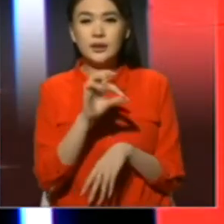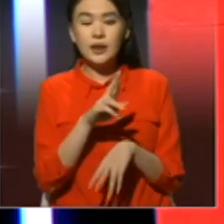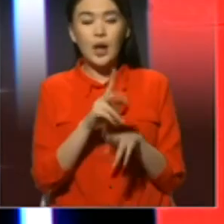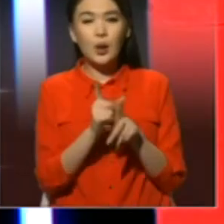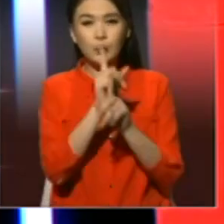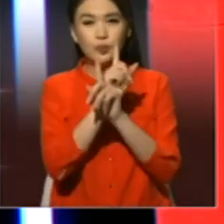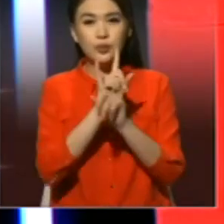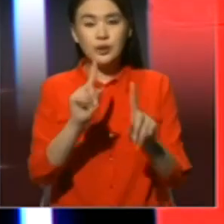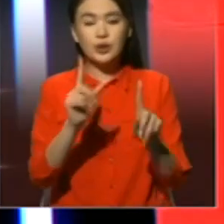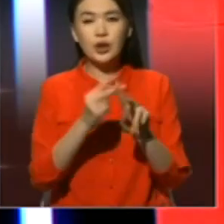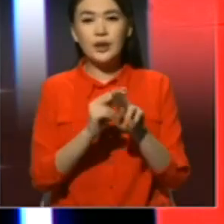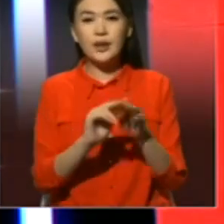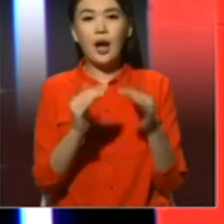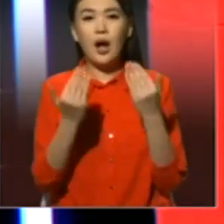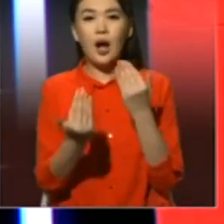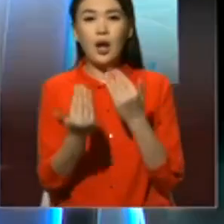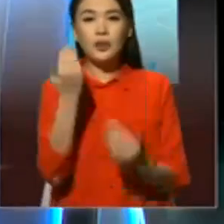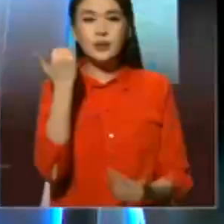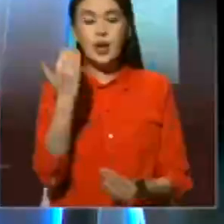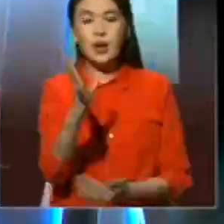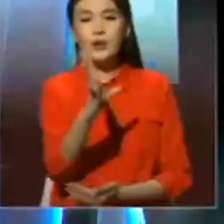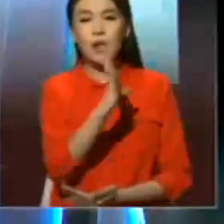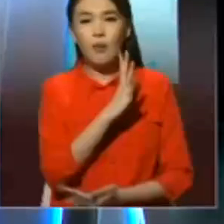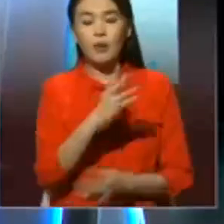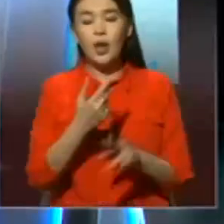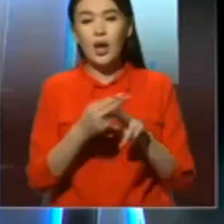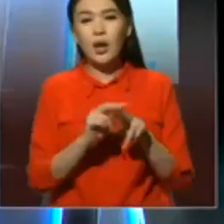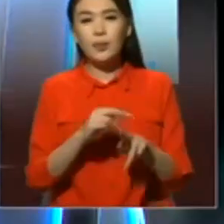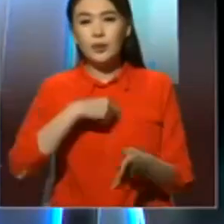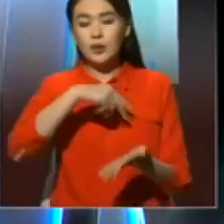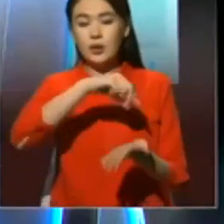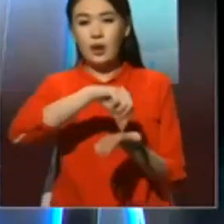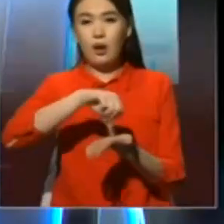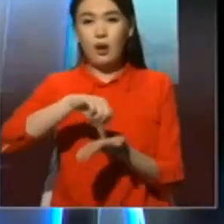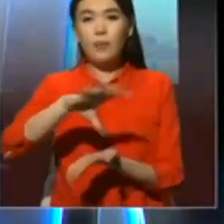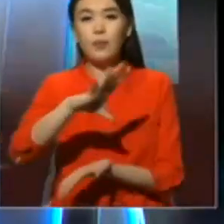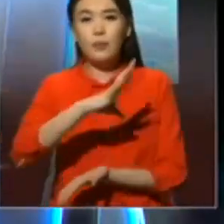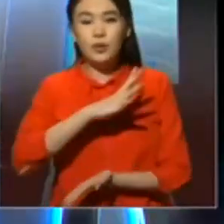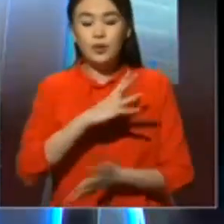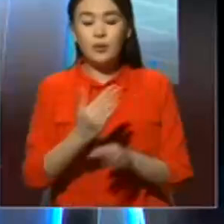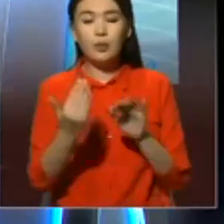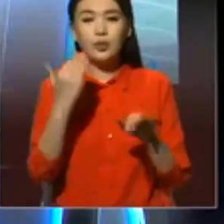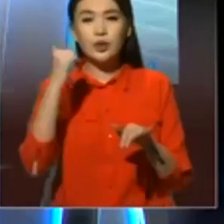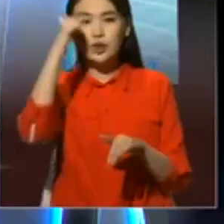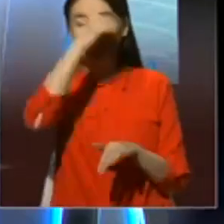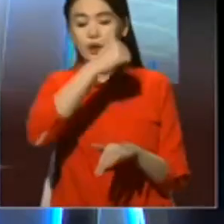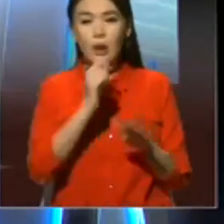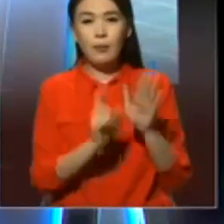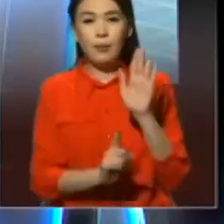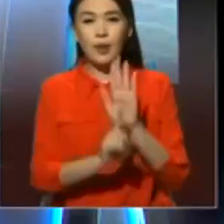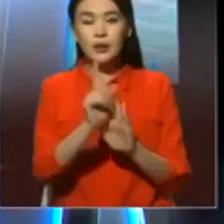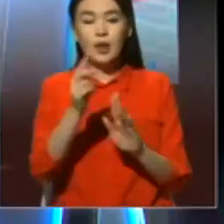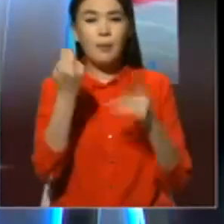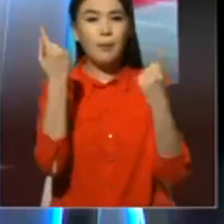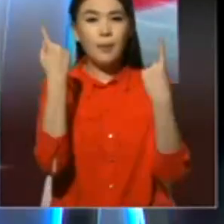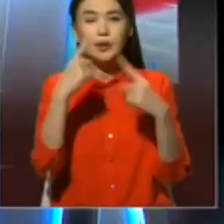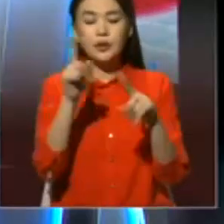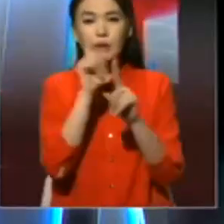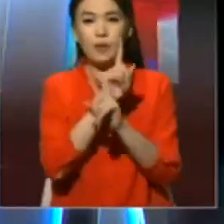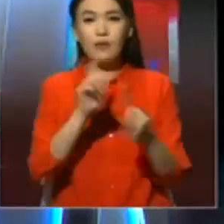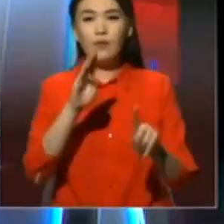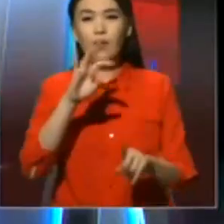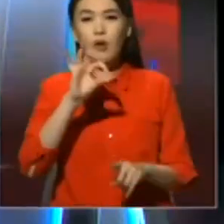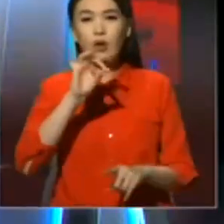өзгеше өтіп жатыр. Оның алдыңғы сессияларда мен болдым. Өткен жылдан бастап басқаша форматта өтіп жатыр.